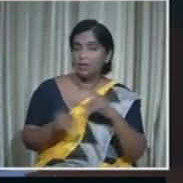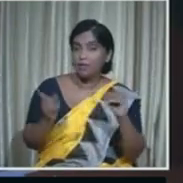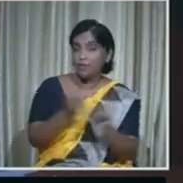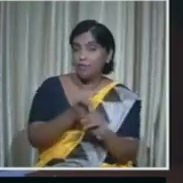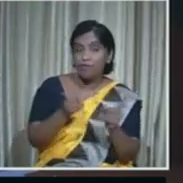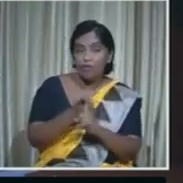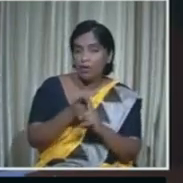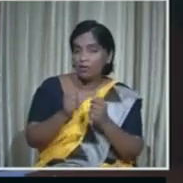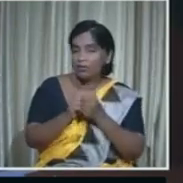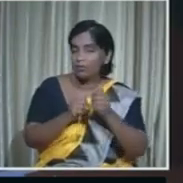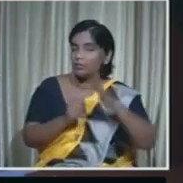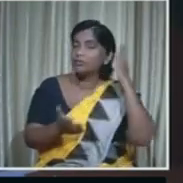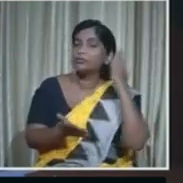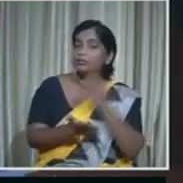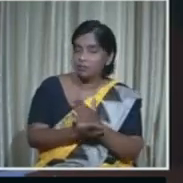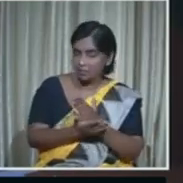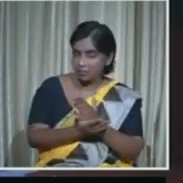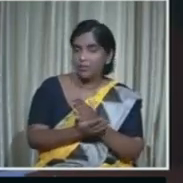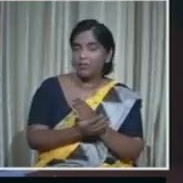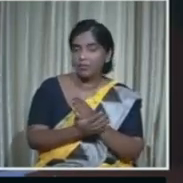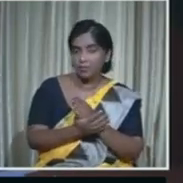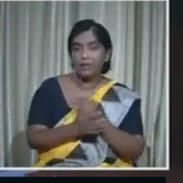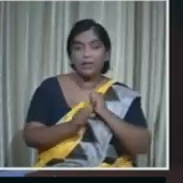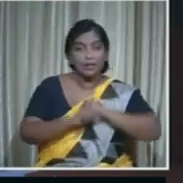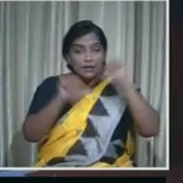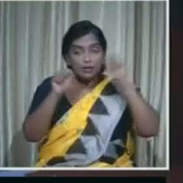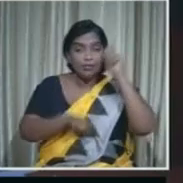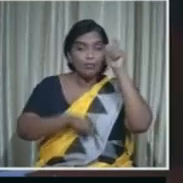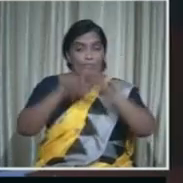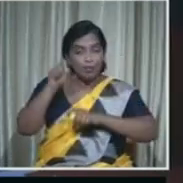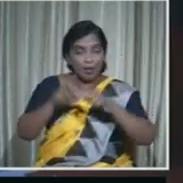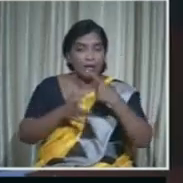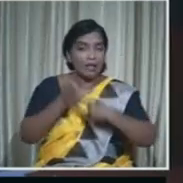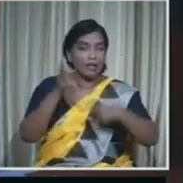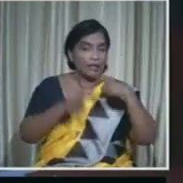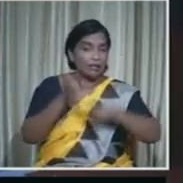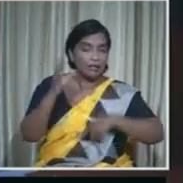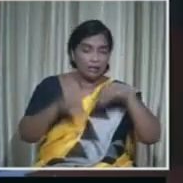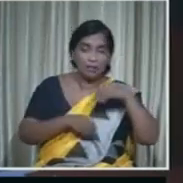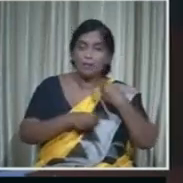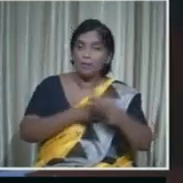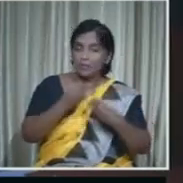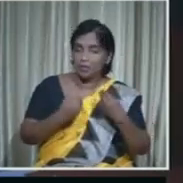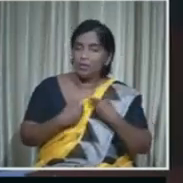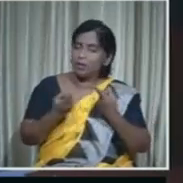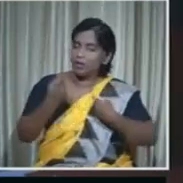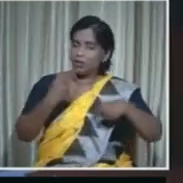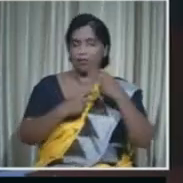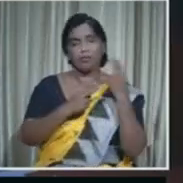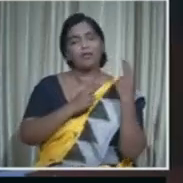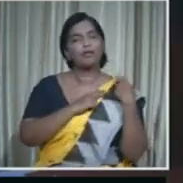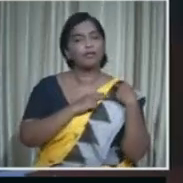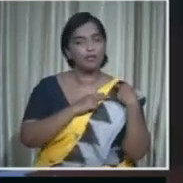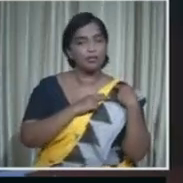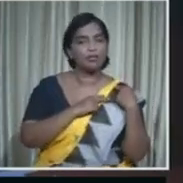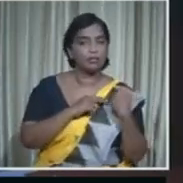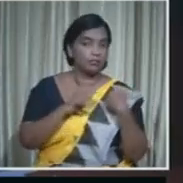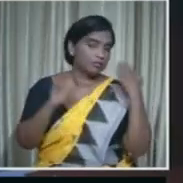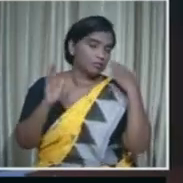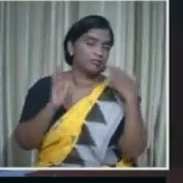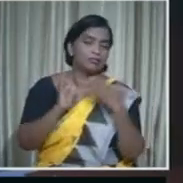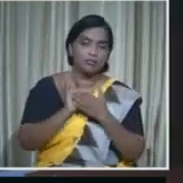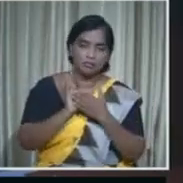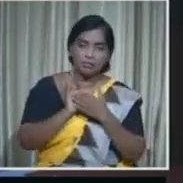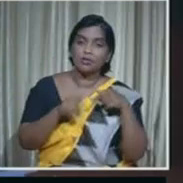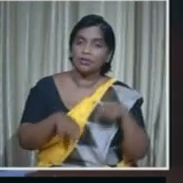ප්‍රචණ්ඩකාරී තත්වයට යාම වළක්වා ගැනීම සඳහා උද්ඝෝෂකකරුවන්ගේ දේශපාලන ව්‍යාපාර හැටියට අපි හැමදෙනාගේ වගකීමක් ඒ පිළිබඳ අවධාරණය කරමින්